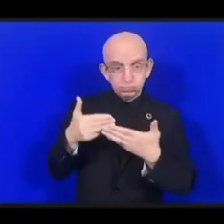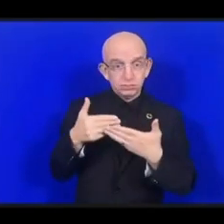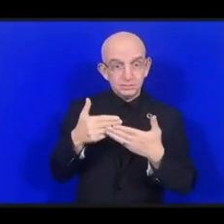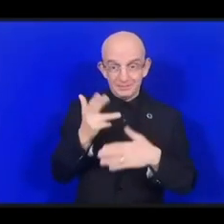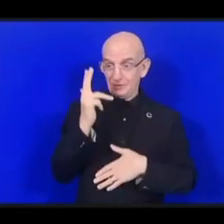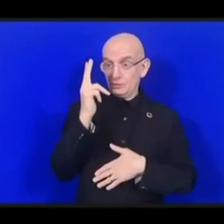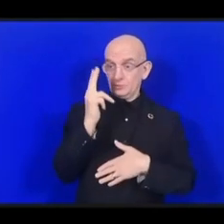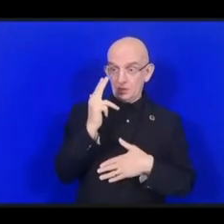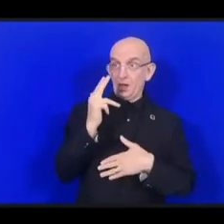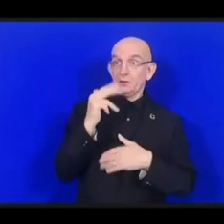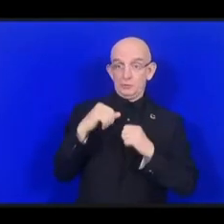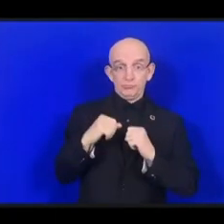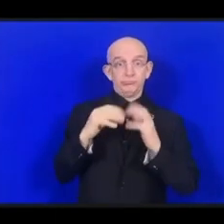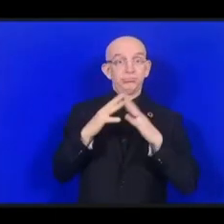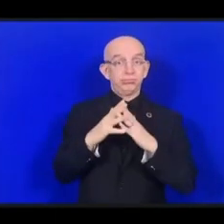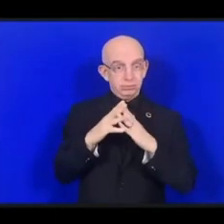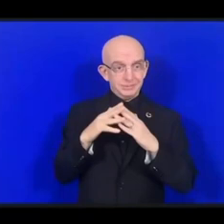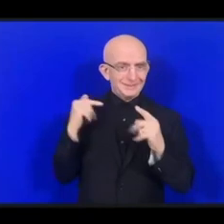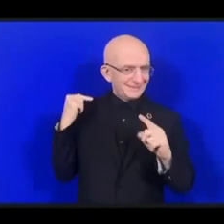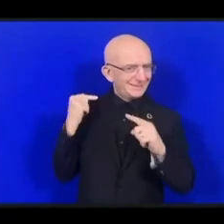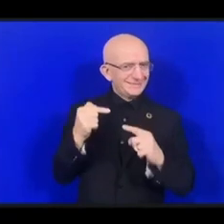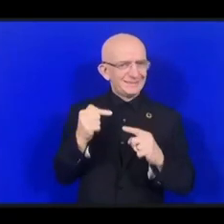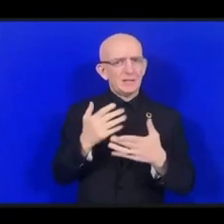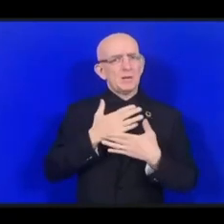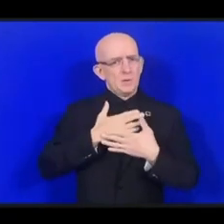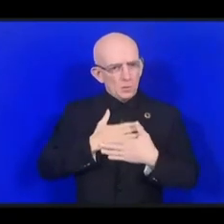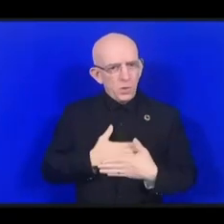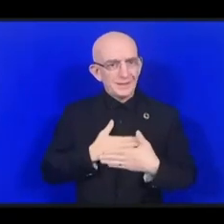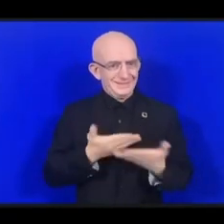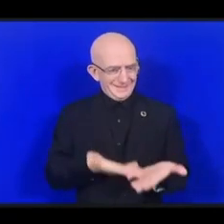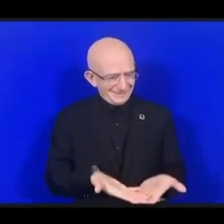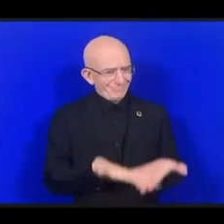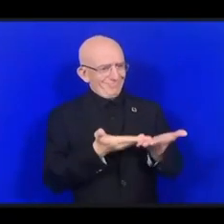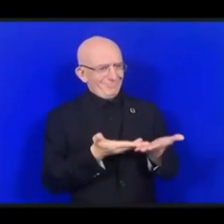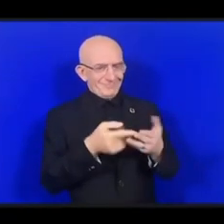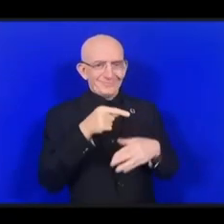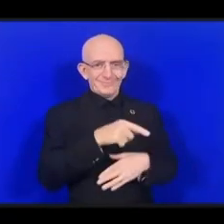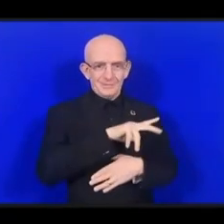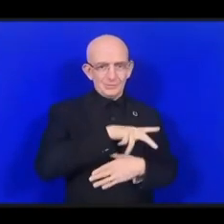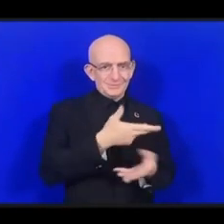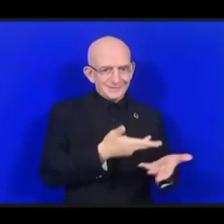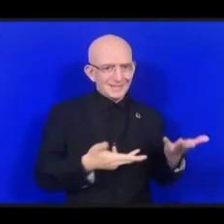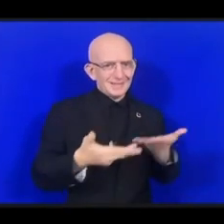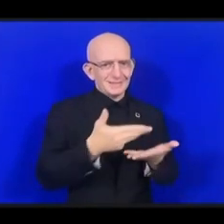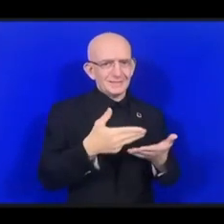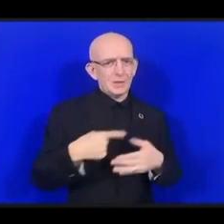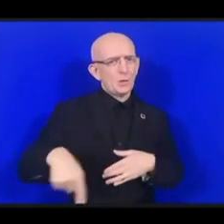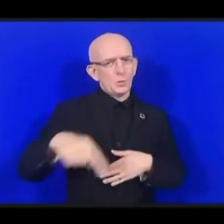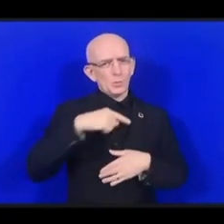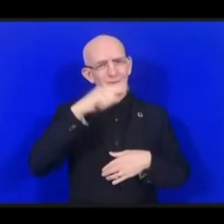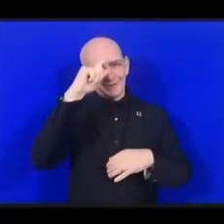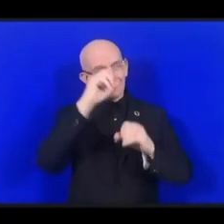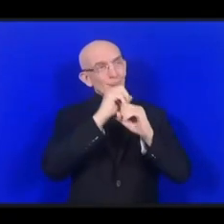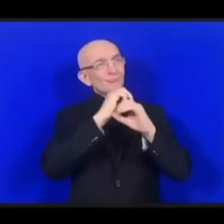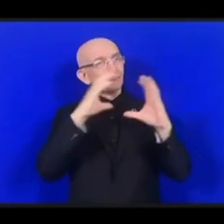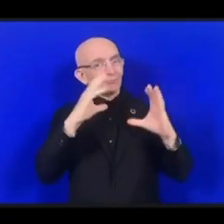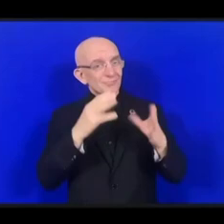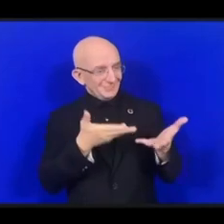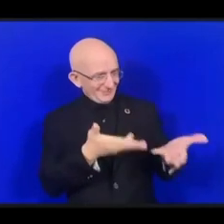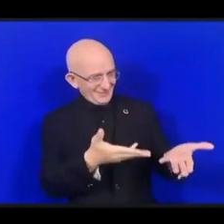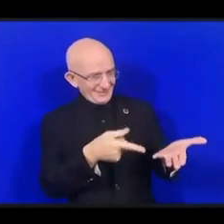الشركه هي تمكين المجتمع اننا نؤمن ان الاتصال امر رايي